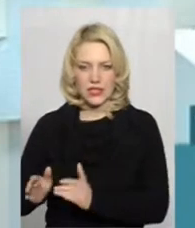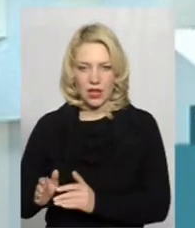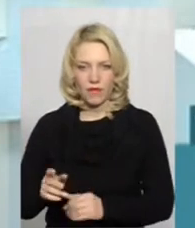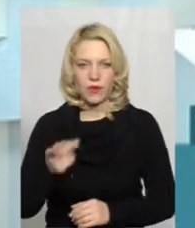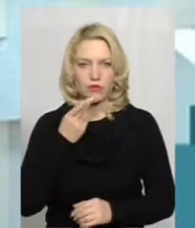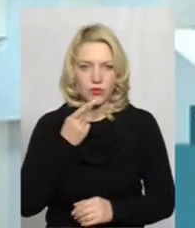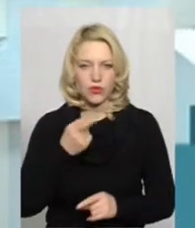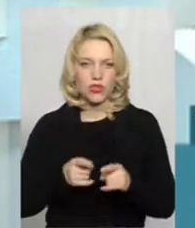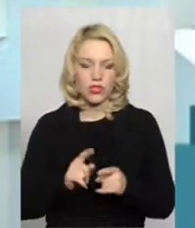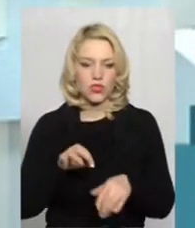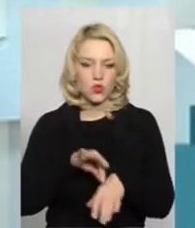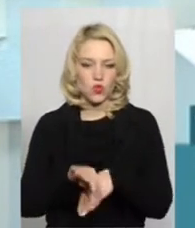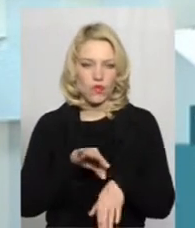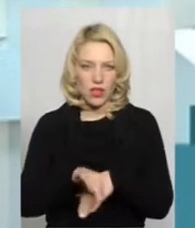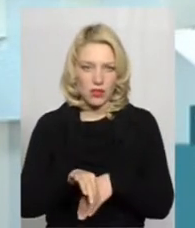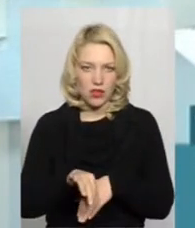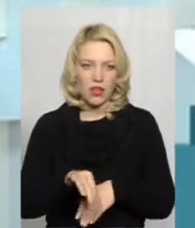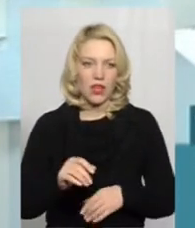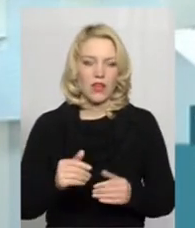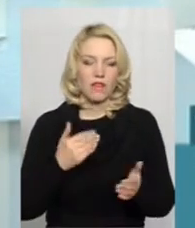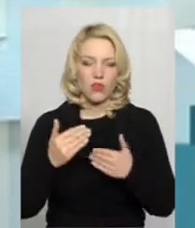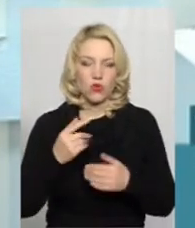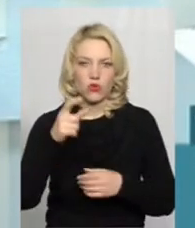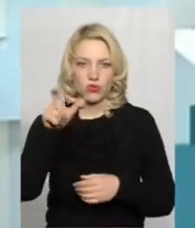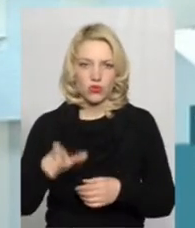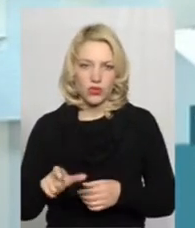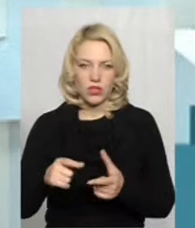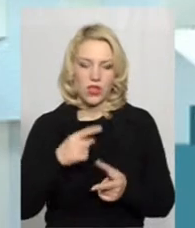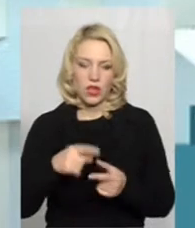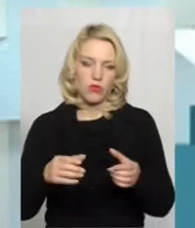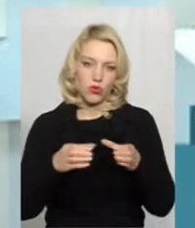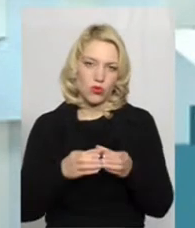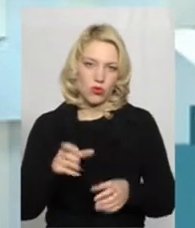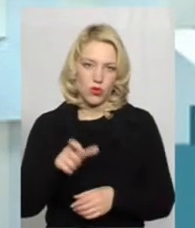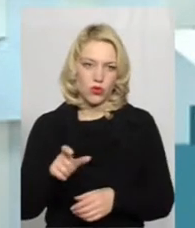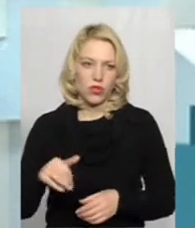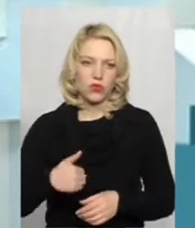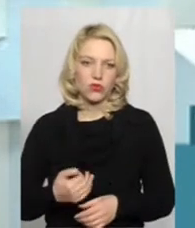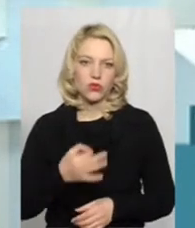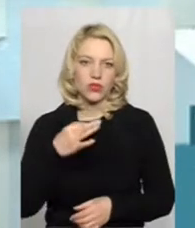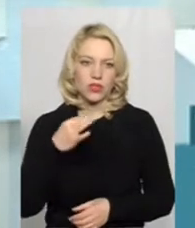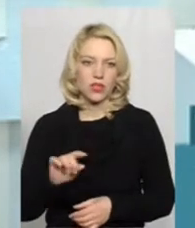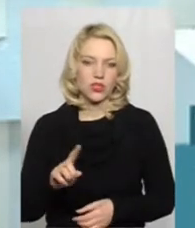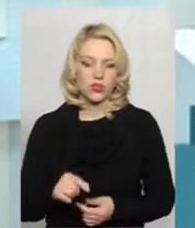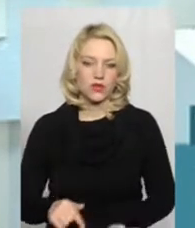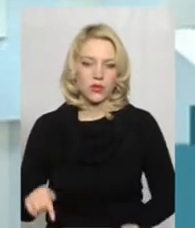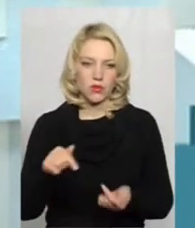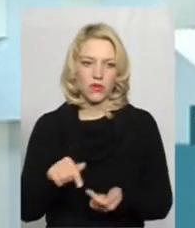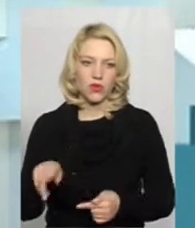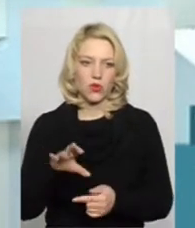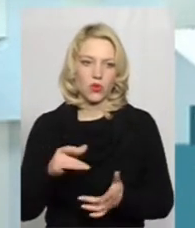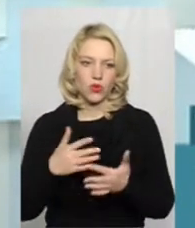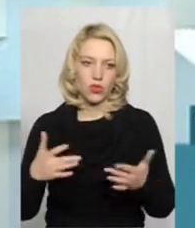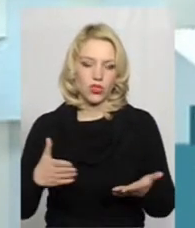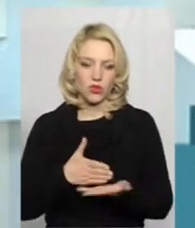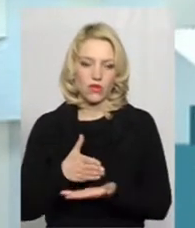системне цькування відносно певної людини або групи людей. Хочу сказати, що відповідно до